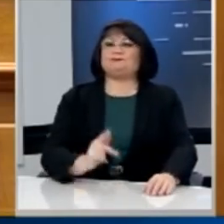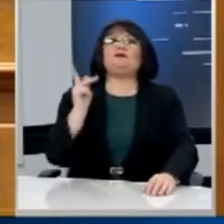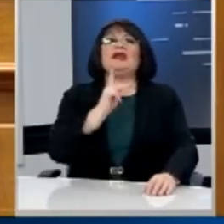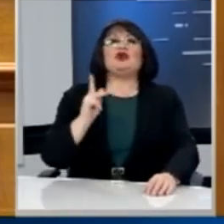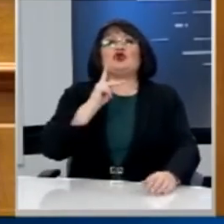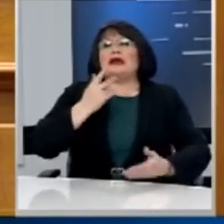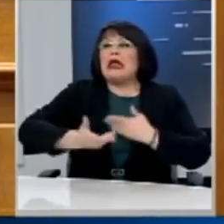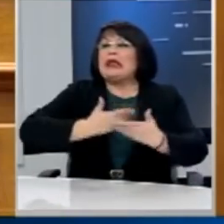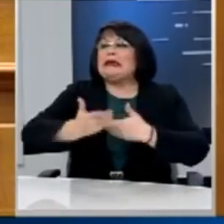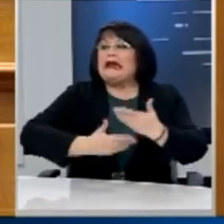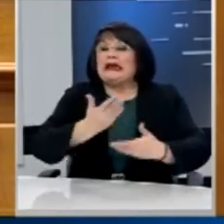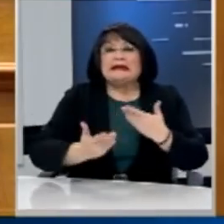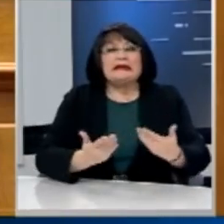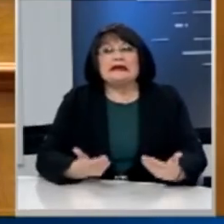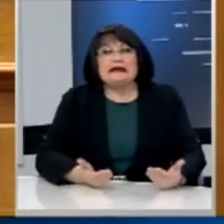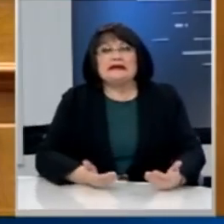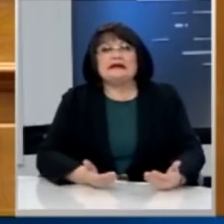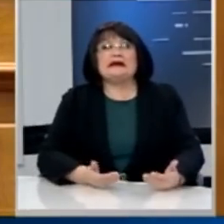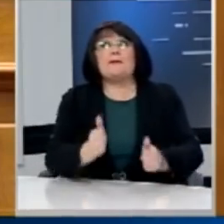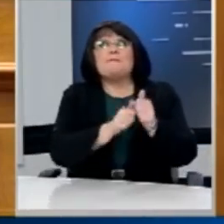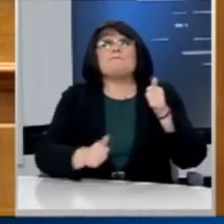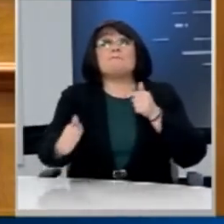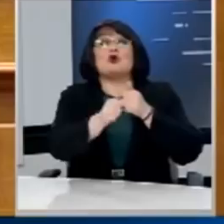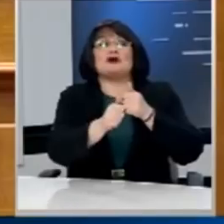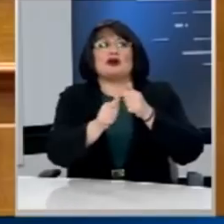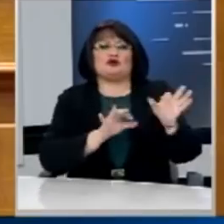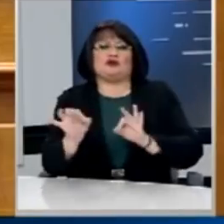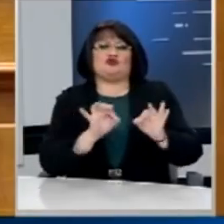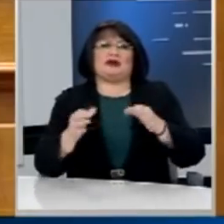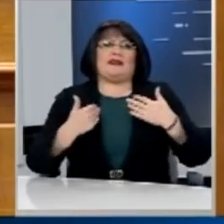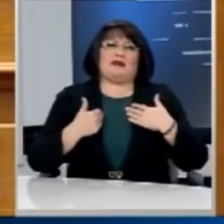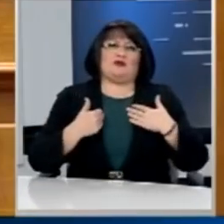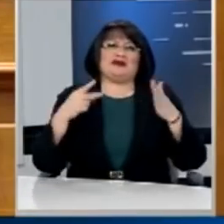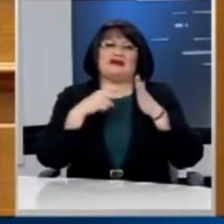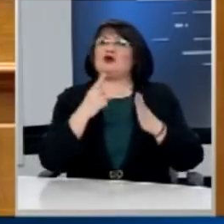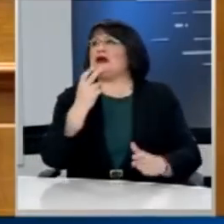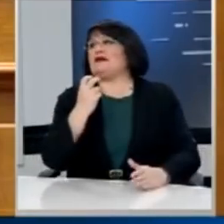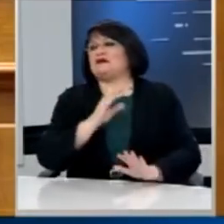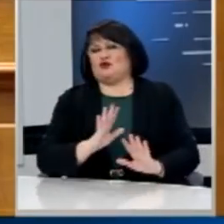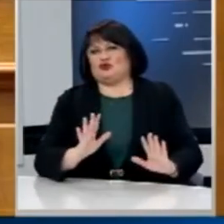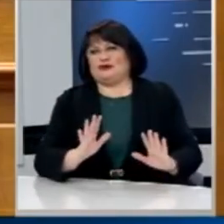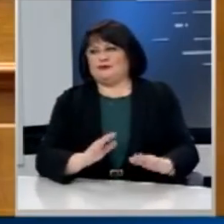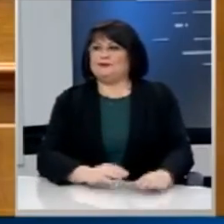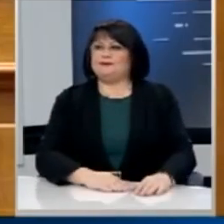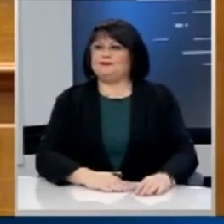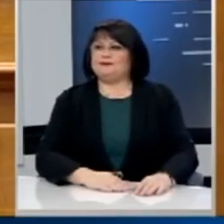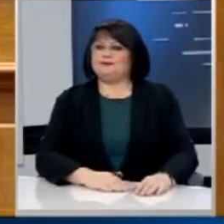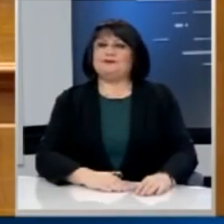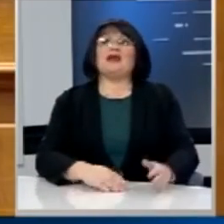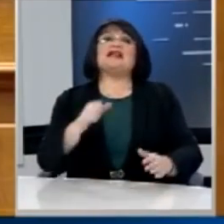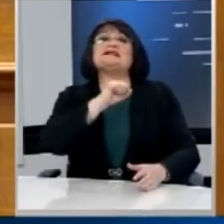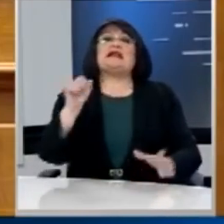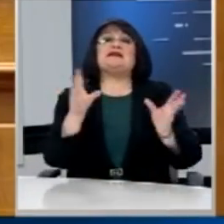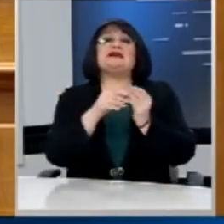αλληλεγγύη αποτελεί την παράλληλη προτεραιότητα της στρατηγικής μας για το 2020. Μείωση του